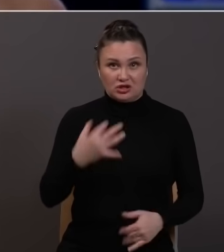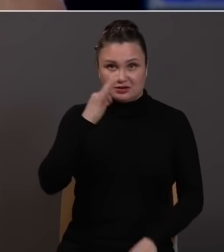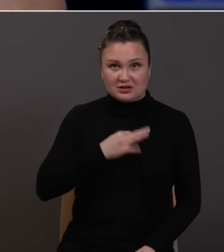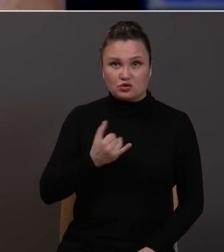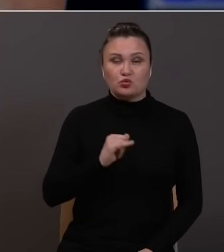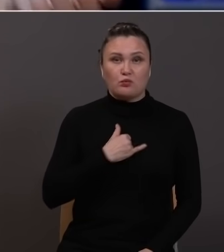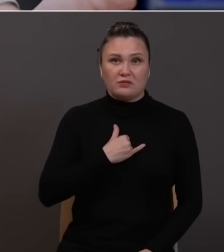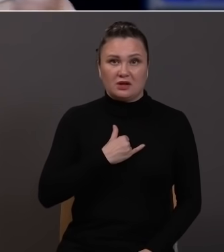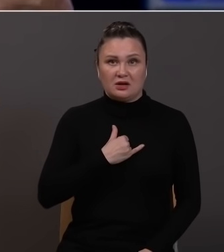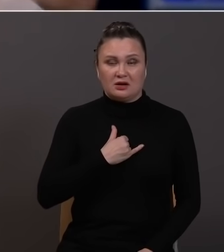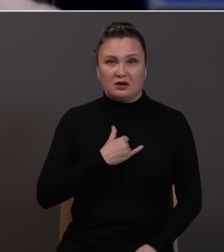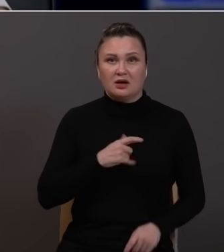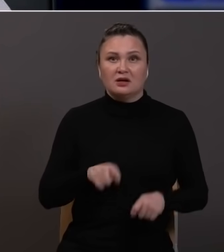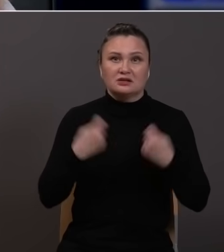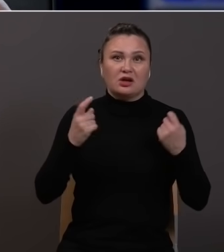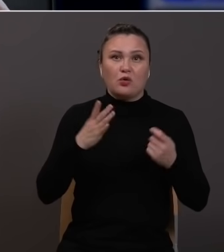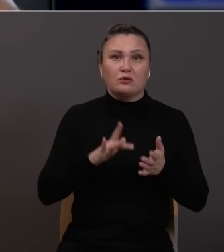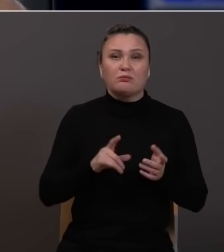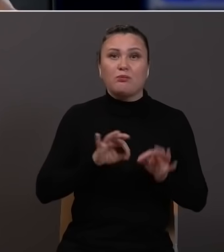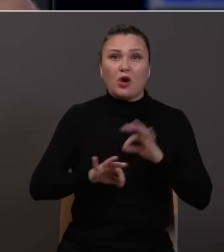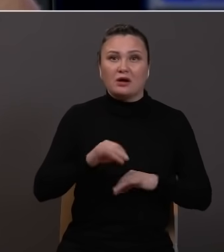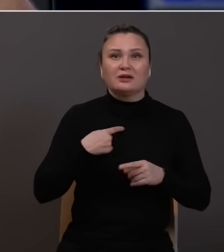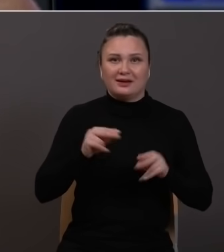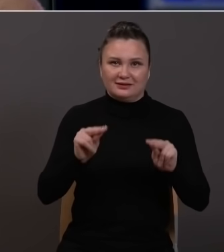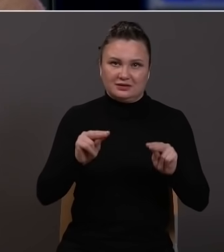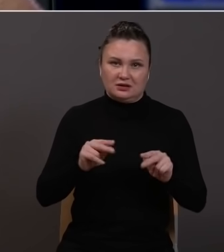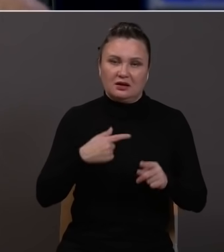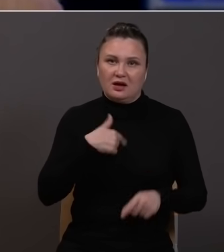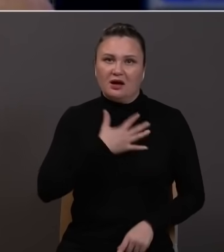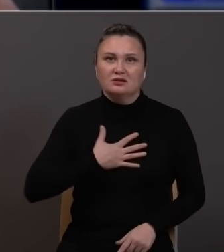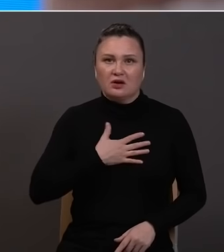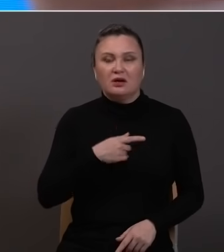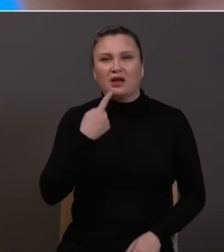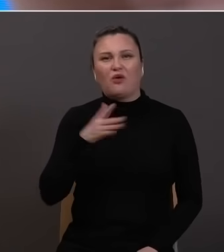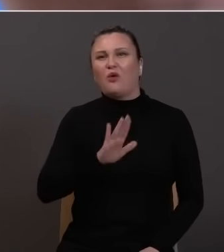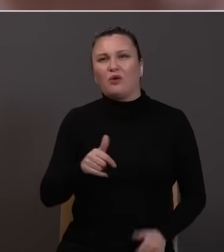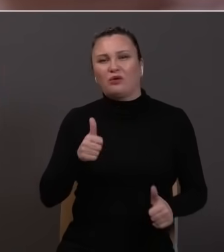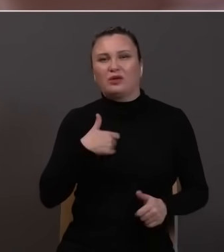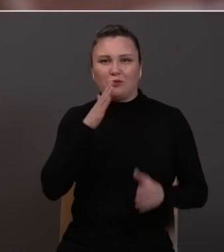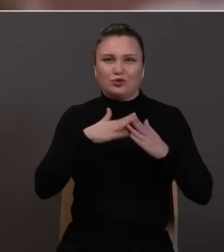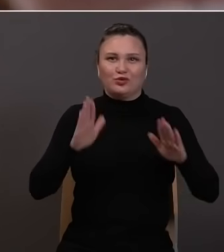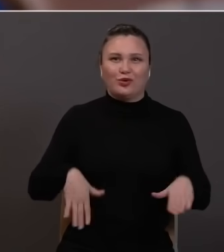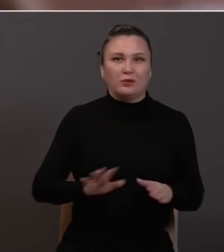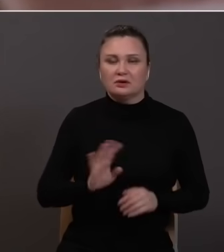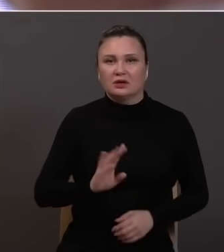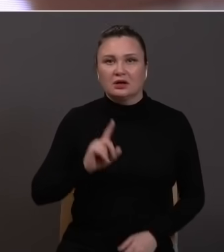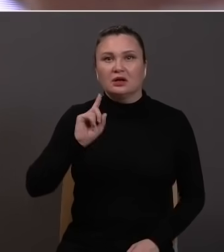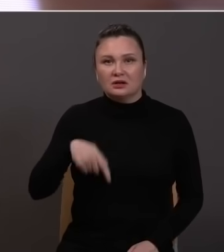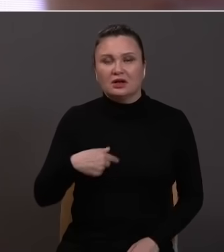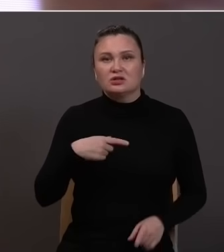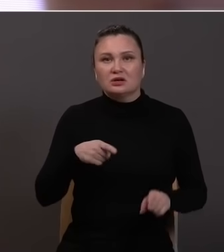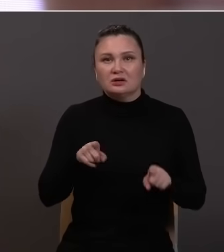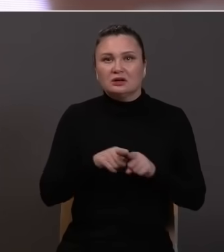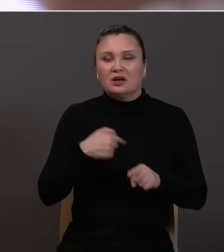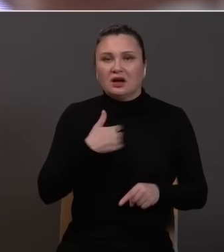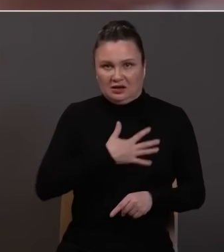что у меня срывается какой-то проект, и я в него не еду, я искренне расстроюсь. То есть я никогда не скажу: о, круто, я побуду дома с семьей. Нет, даже несмотря на это, я